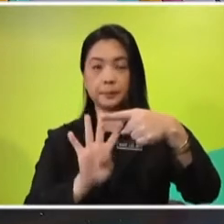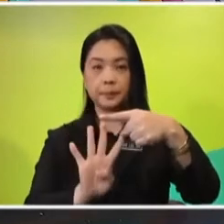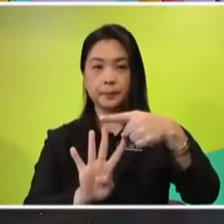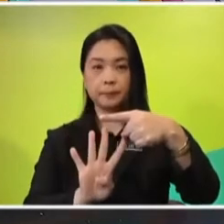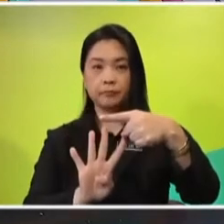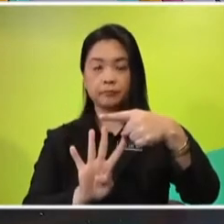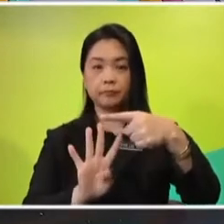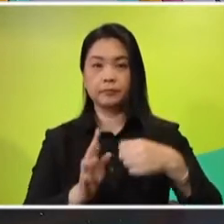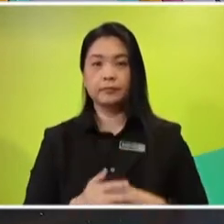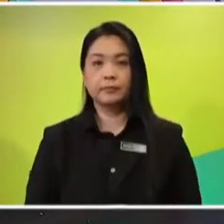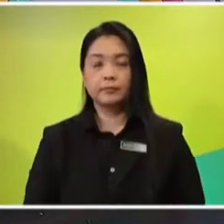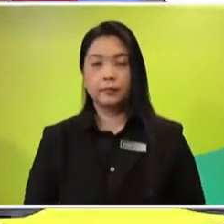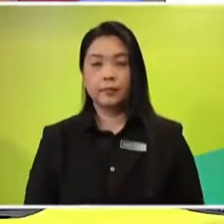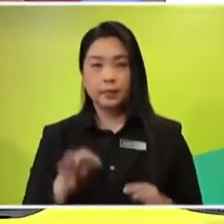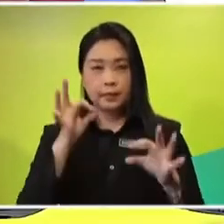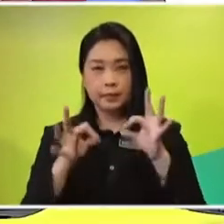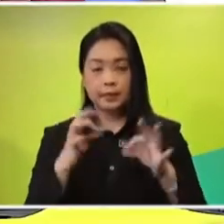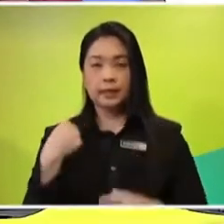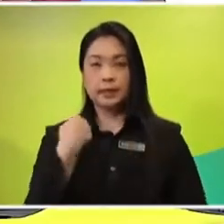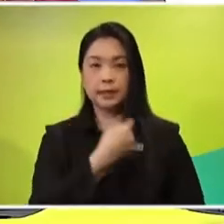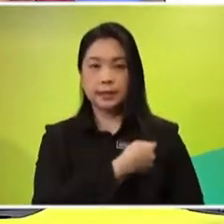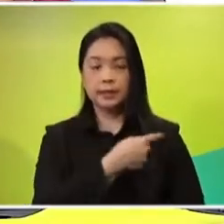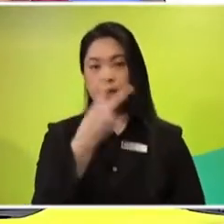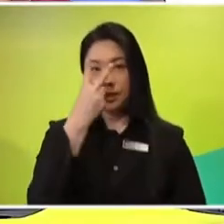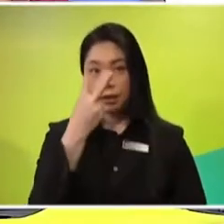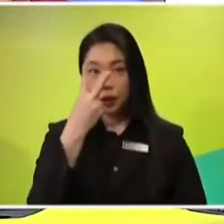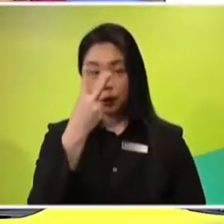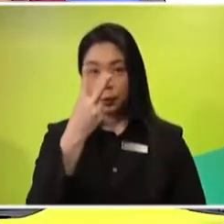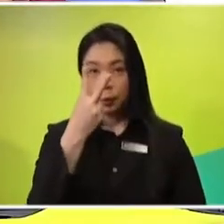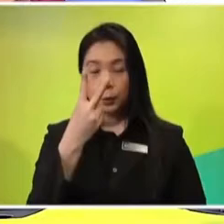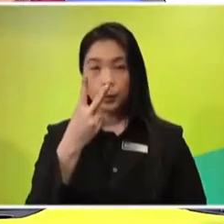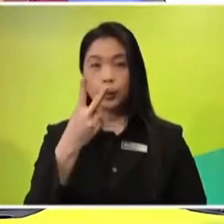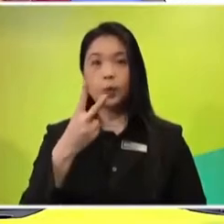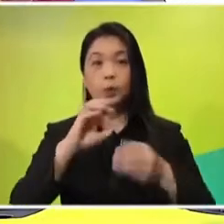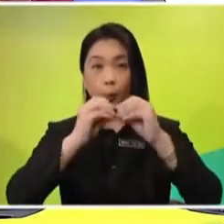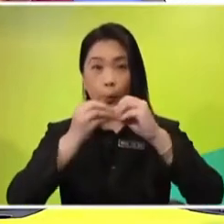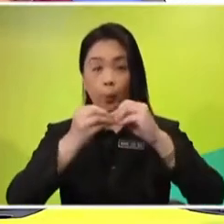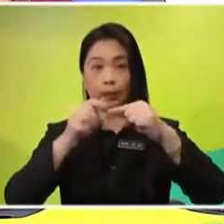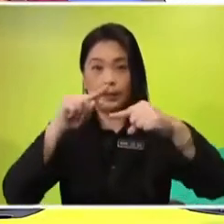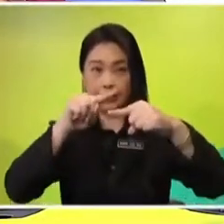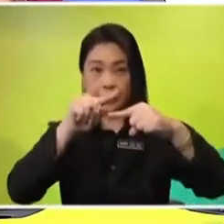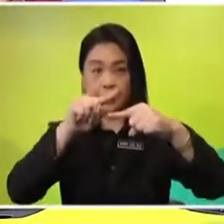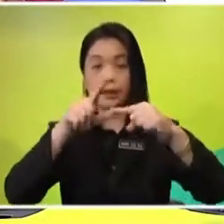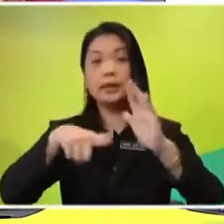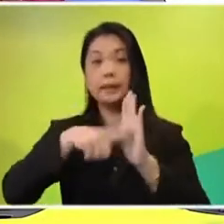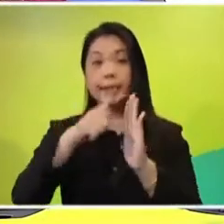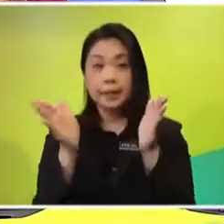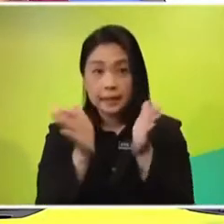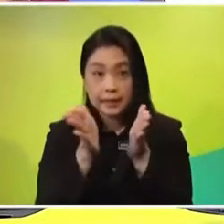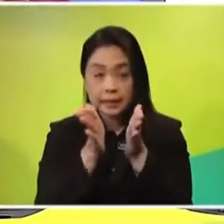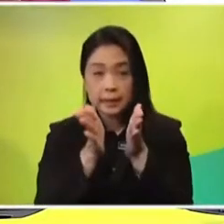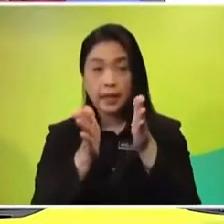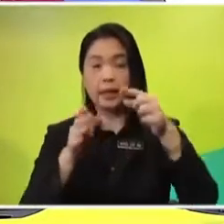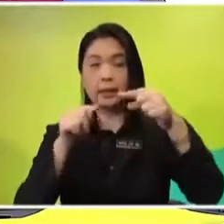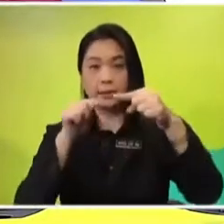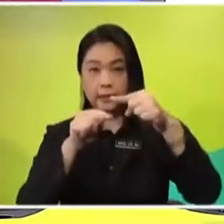3/4. Okey. Jika kita tengok nilai pengangka dia lebih kecil daripada nilai